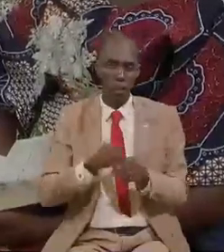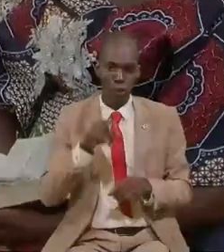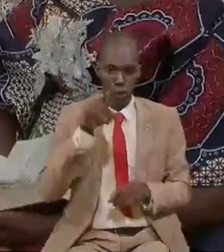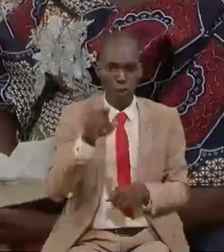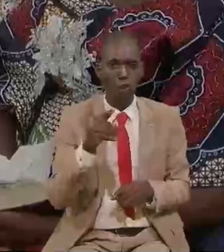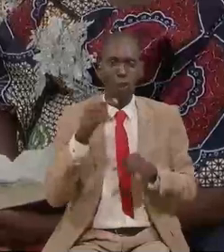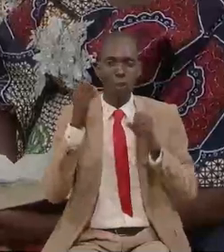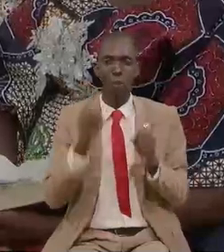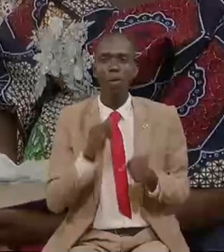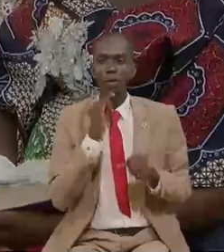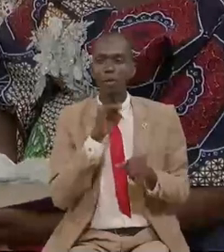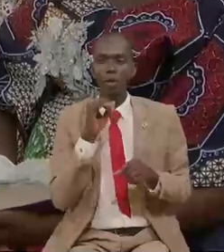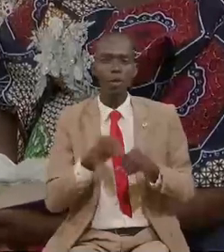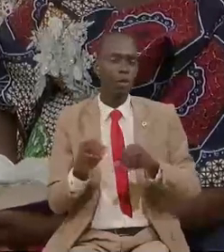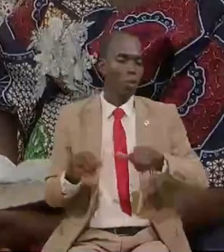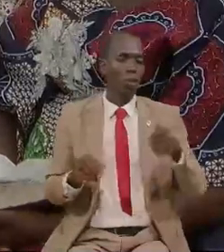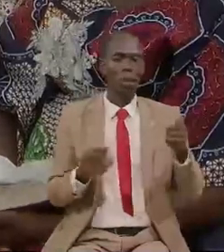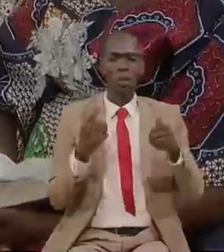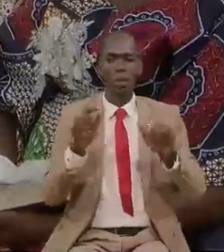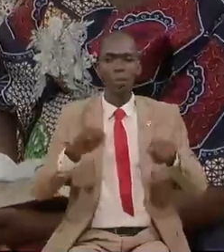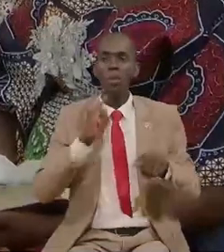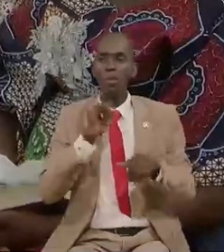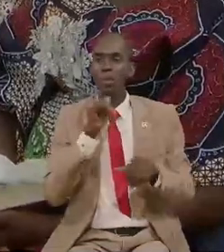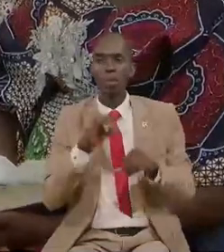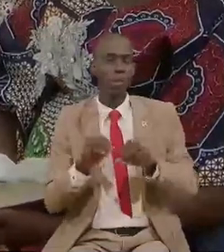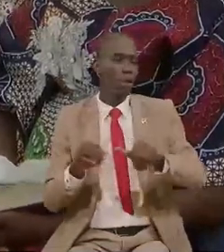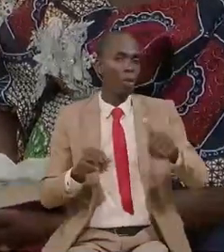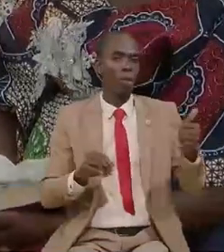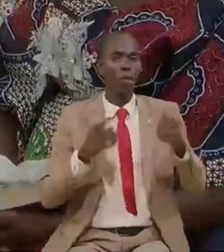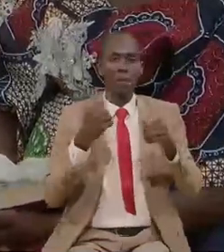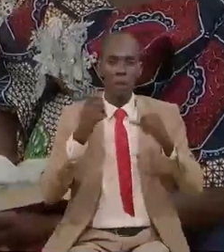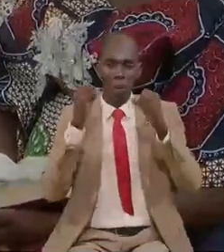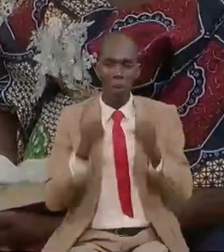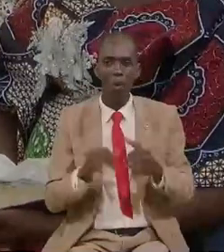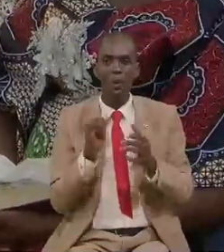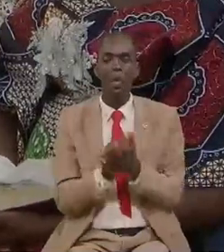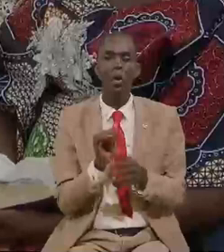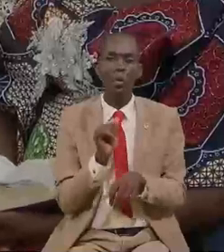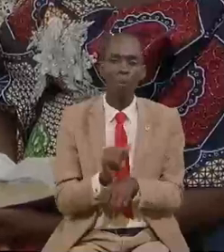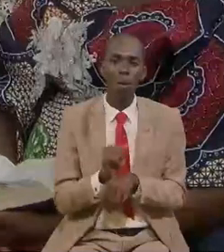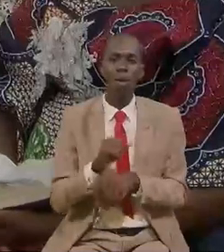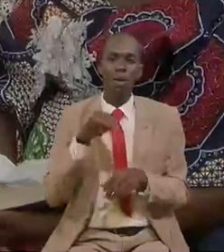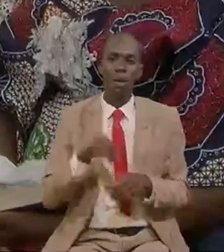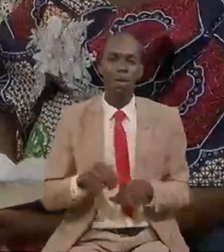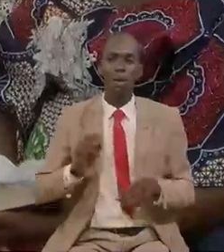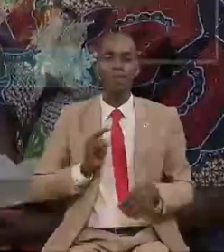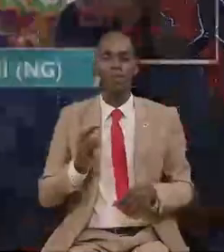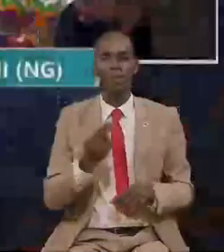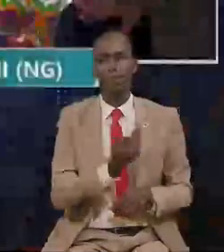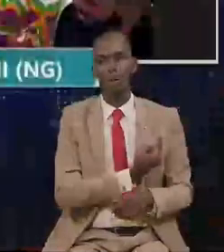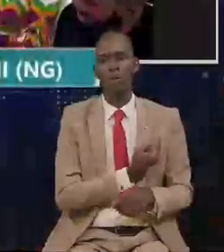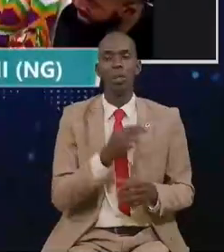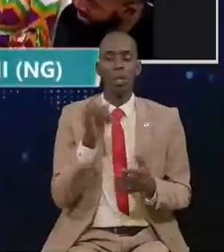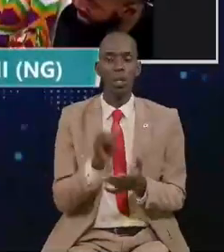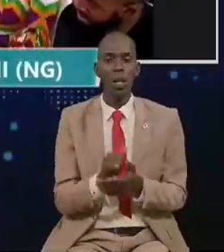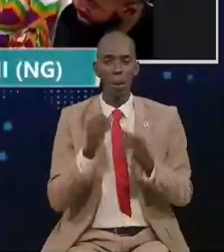pas en eux. La capacité n'est pas en eux. La puissance qui agit en nous. Cette